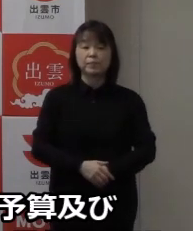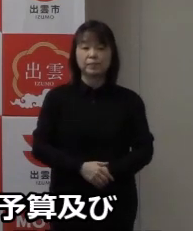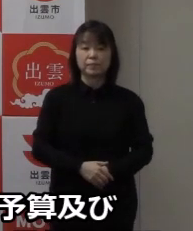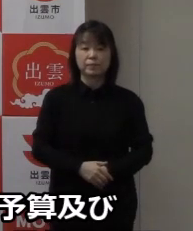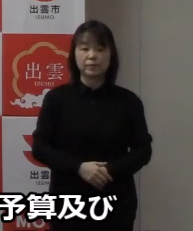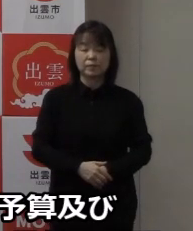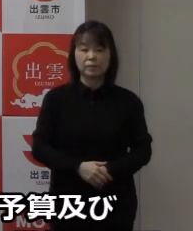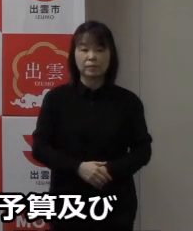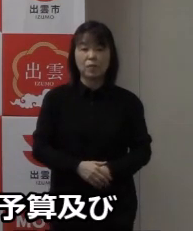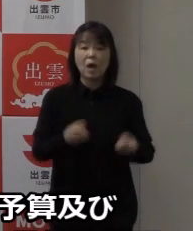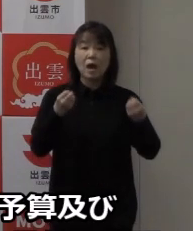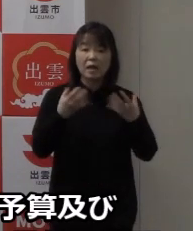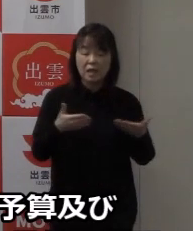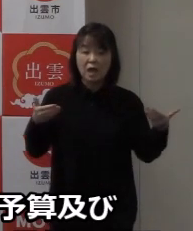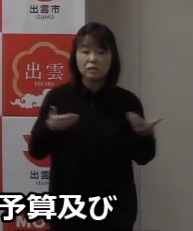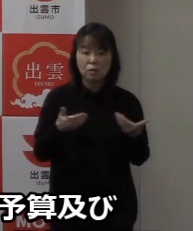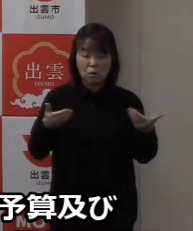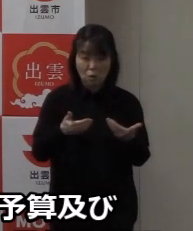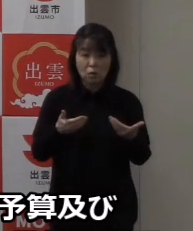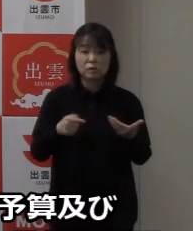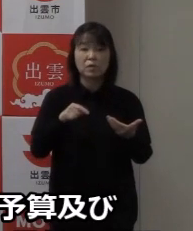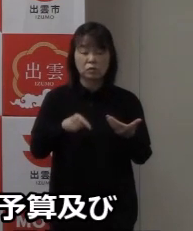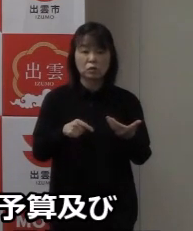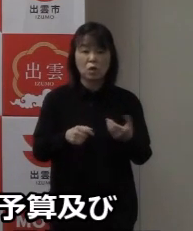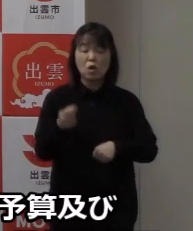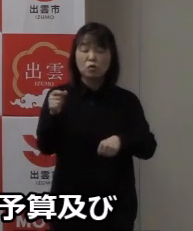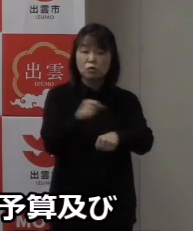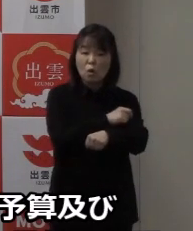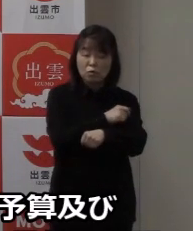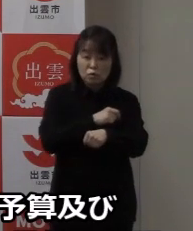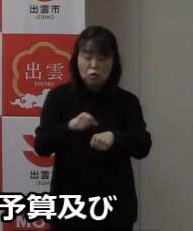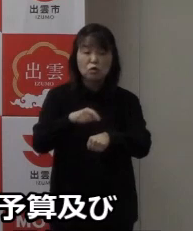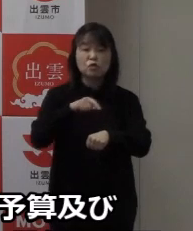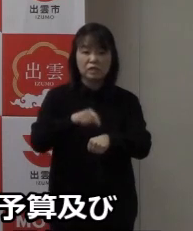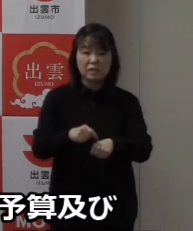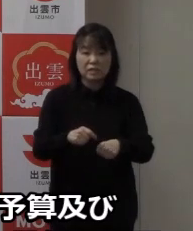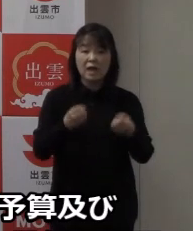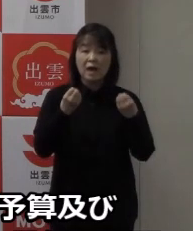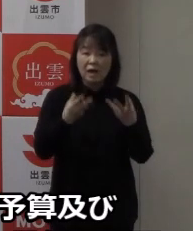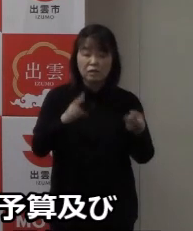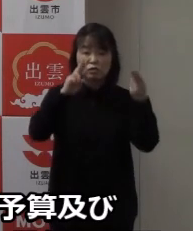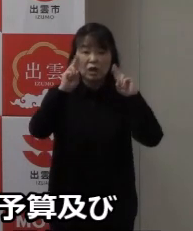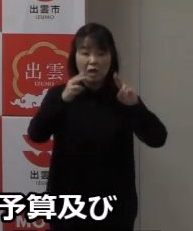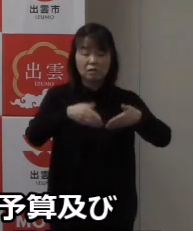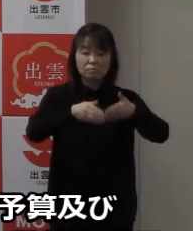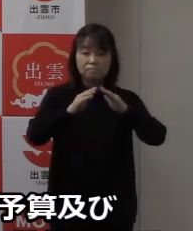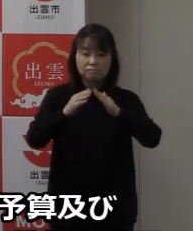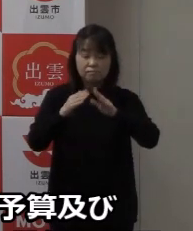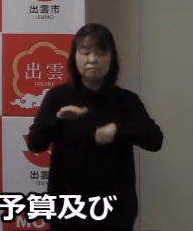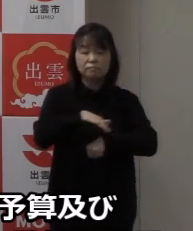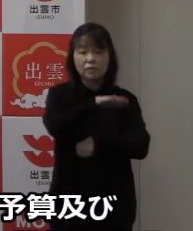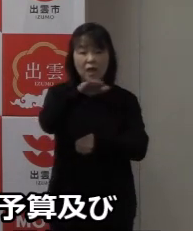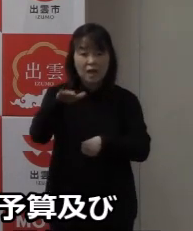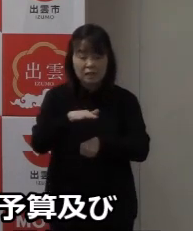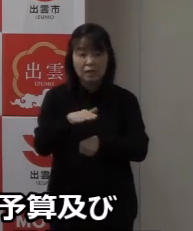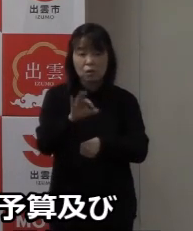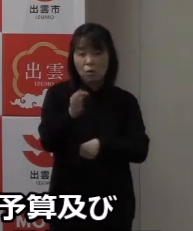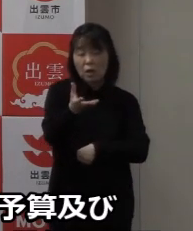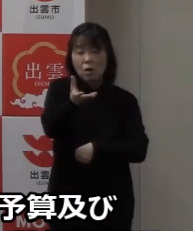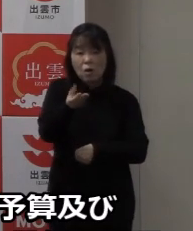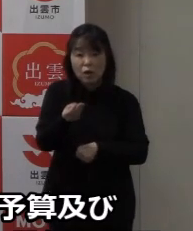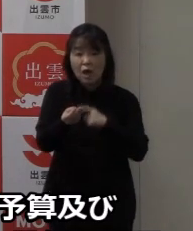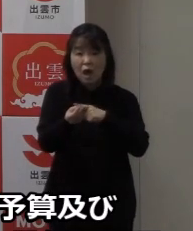新規で行いたいと思っております。特に創業者向け融資支援、融資の信用保証料の補助金等は新規